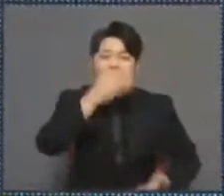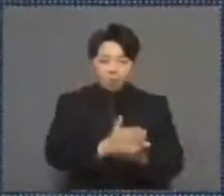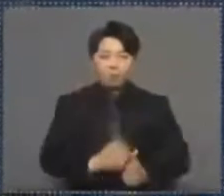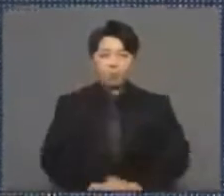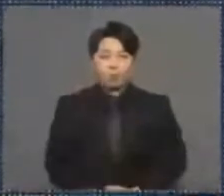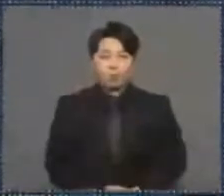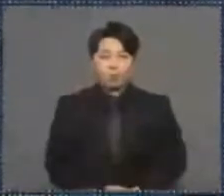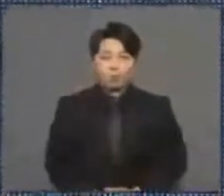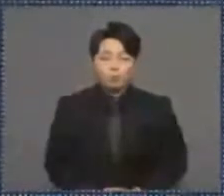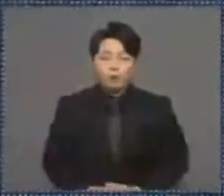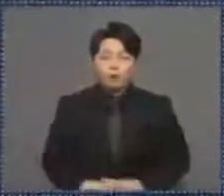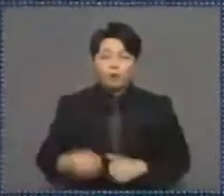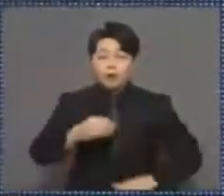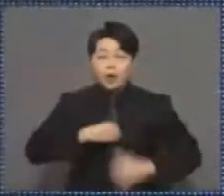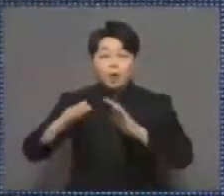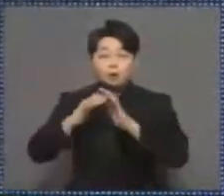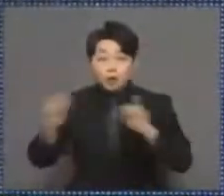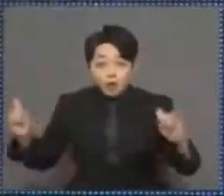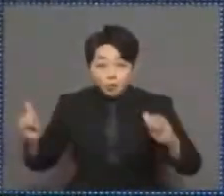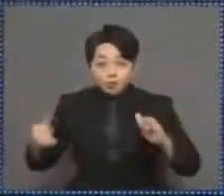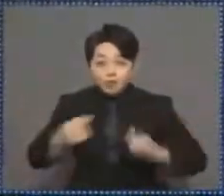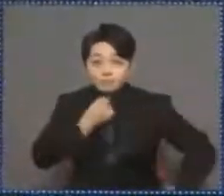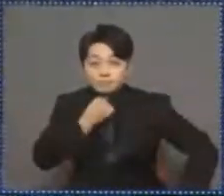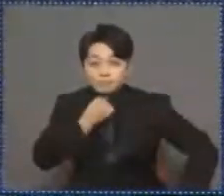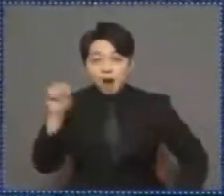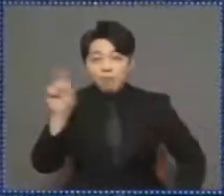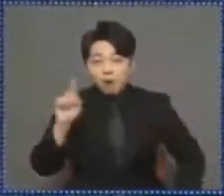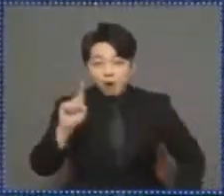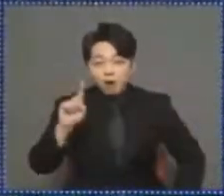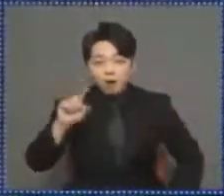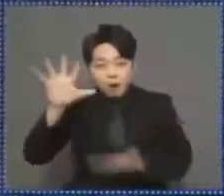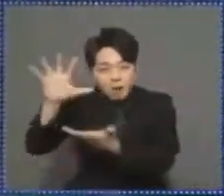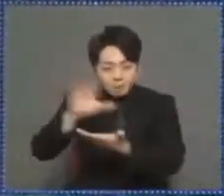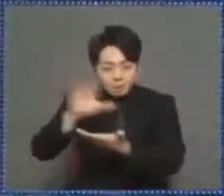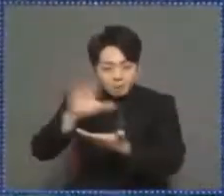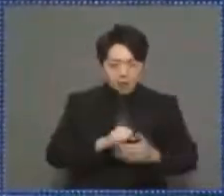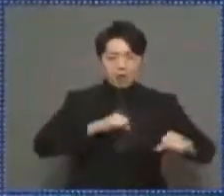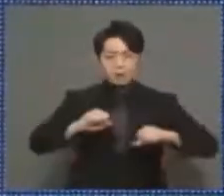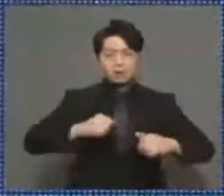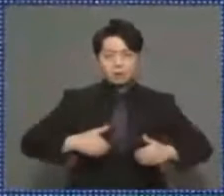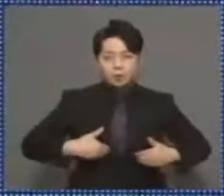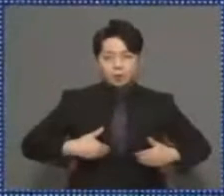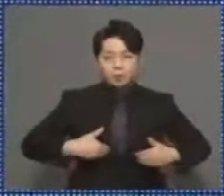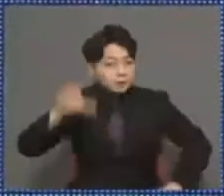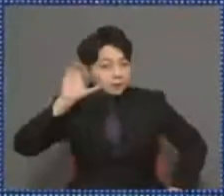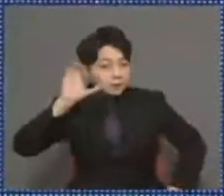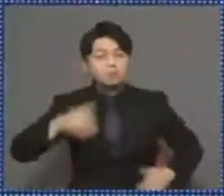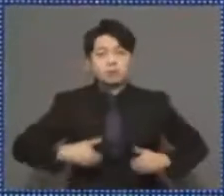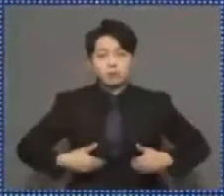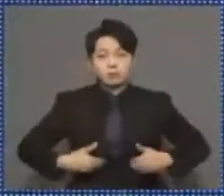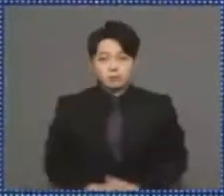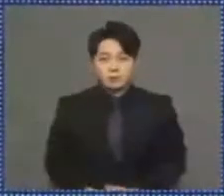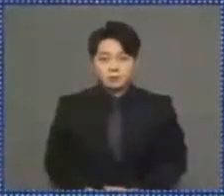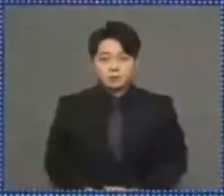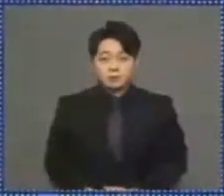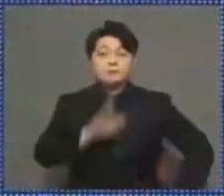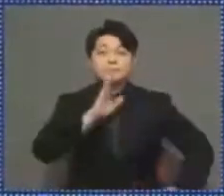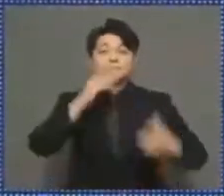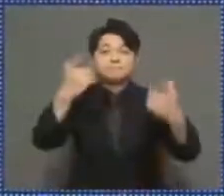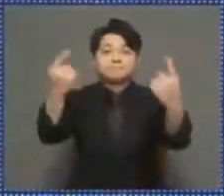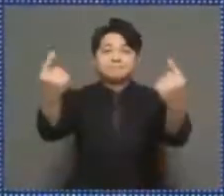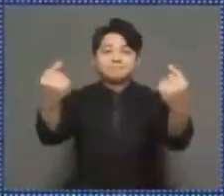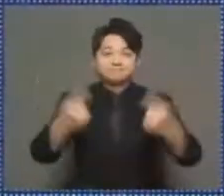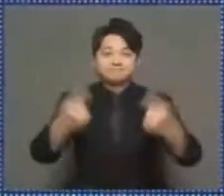아니라 그들의 간절한 그 마음을 우리가 받아야 됩니다. 경청해야 됩니다. 그렇지